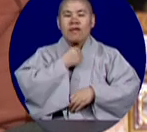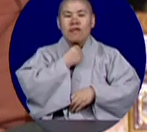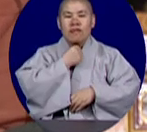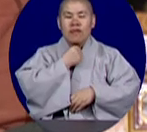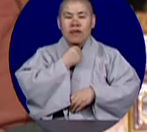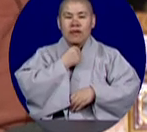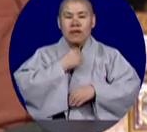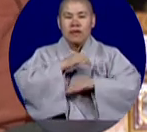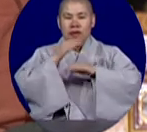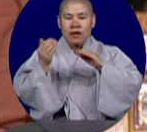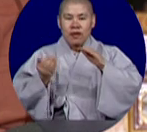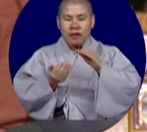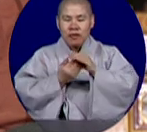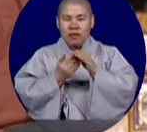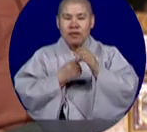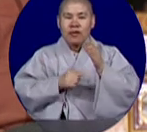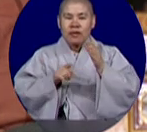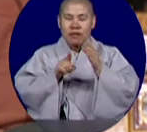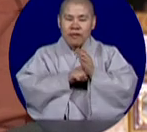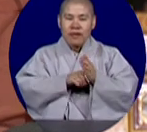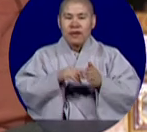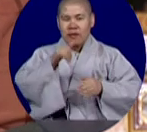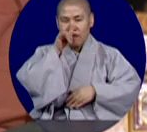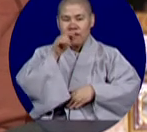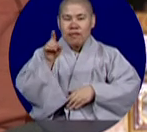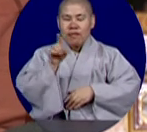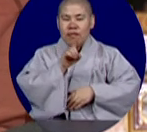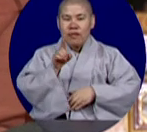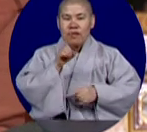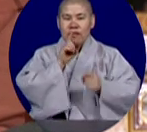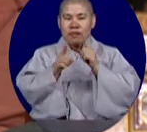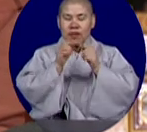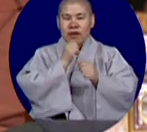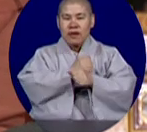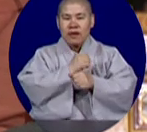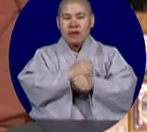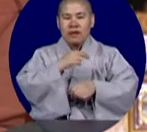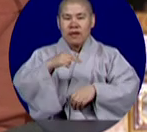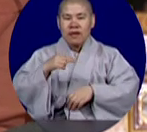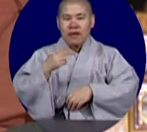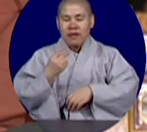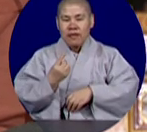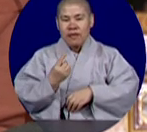거예요. 무슨 소리를 뭐라 그래도 그건